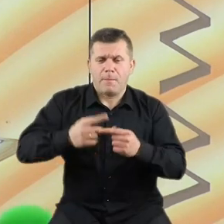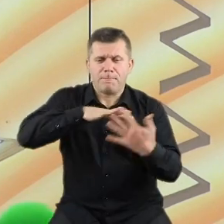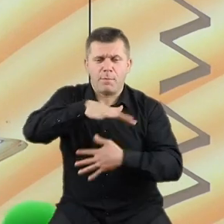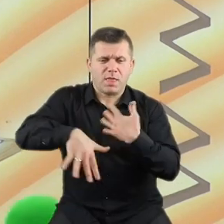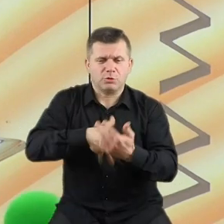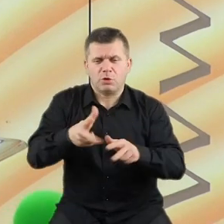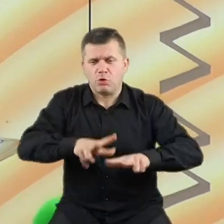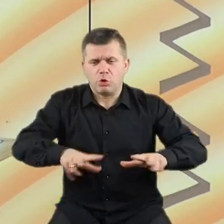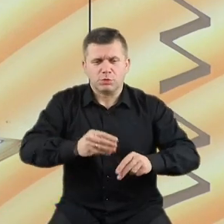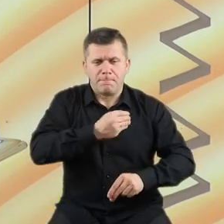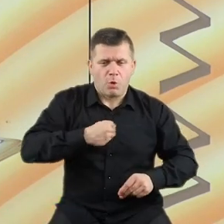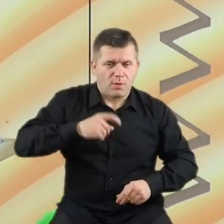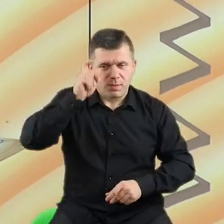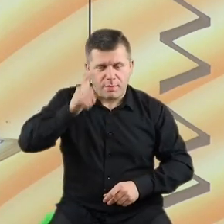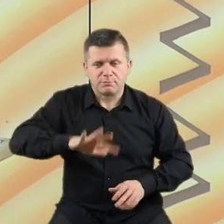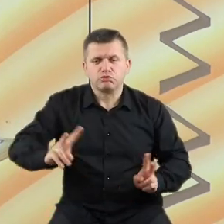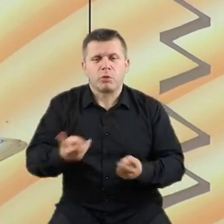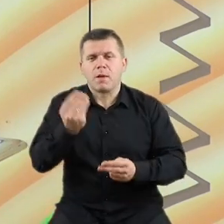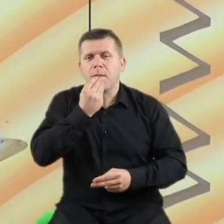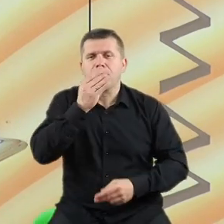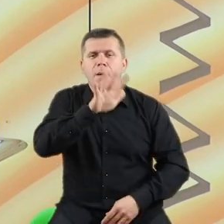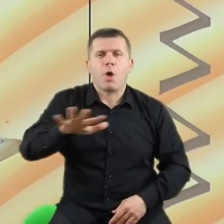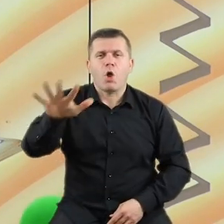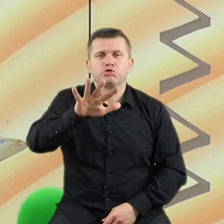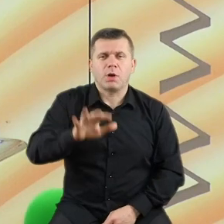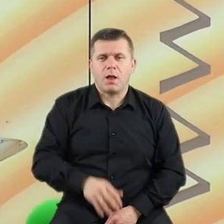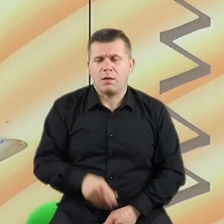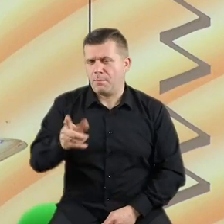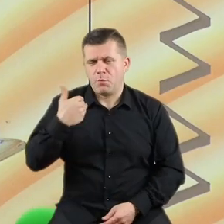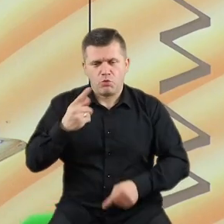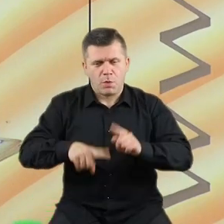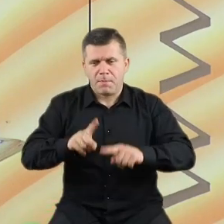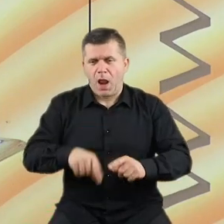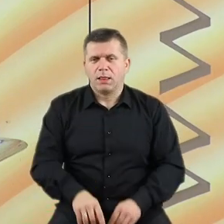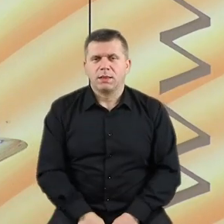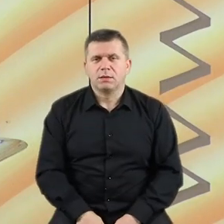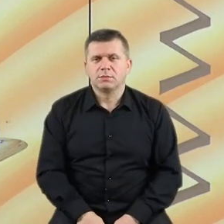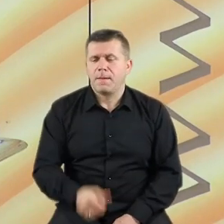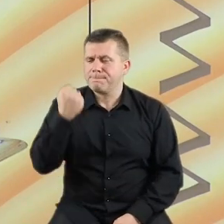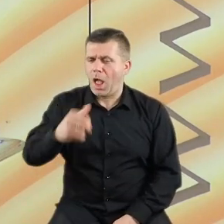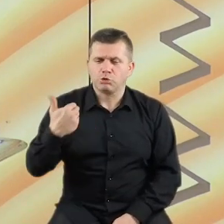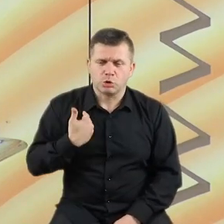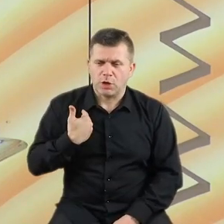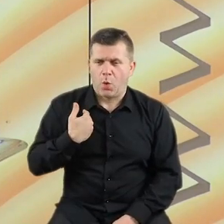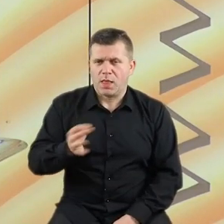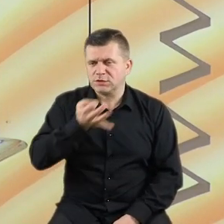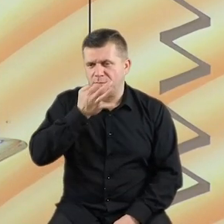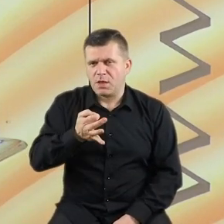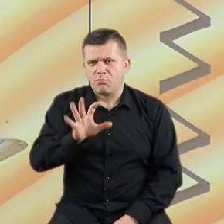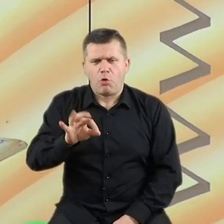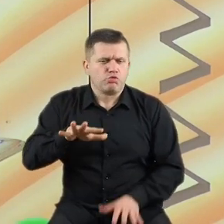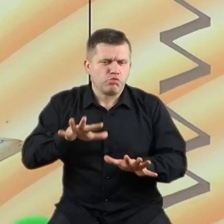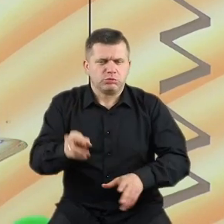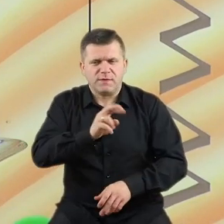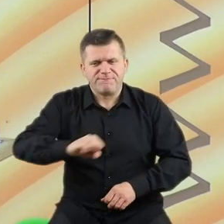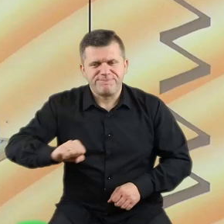pomieszanej rodziny polsko-niemieckiej z Pomorza, więc no właściwie tam to było normalne. I bardzo żałuję, że nie pytałam, bo świetne, że to